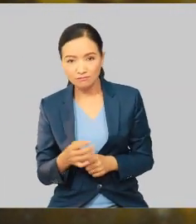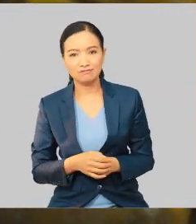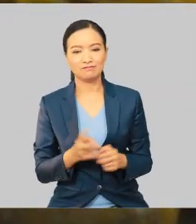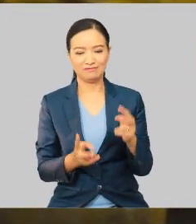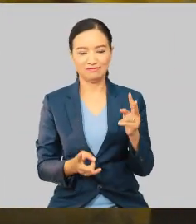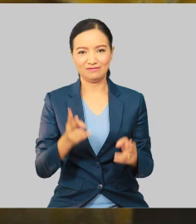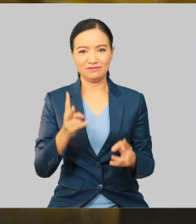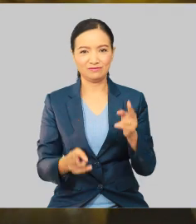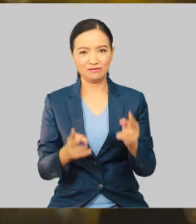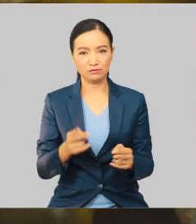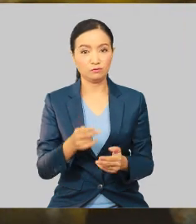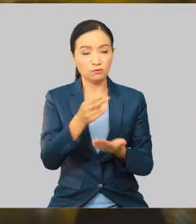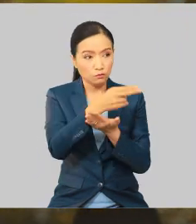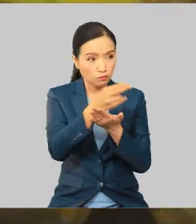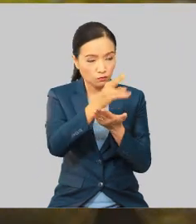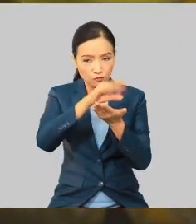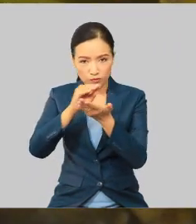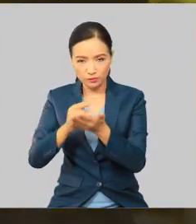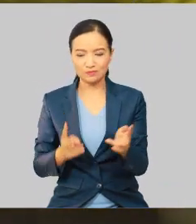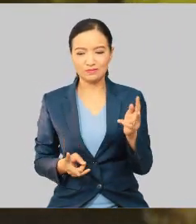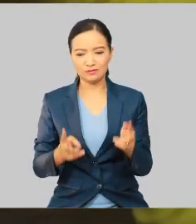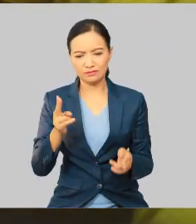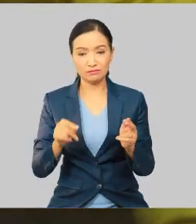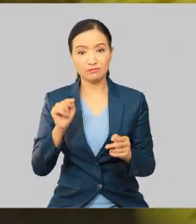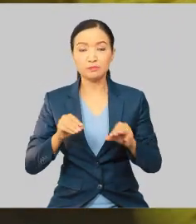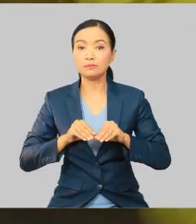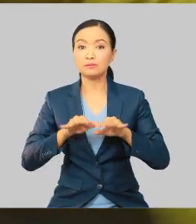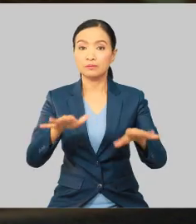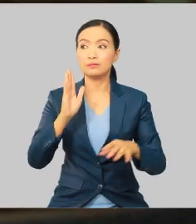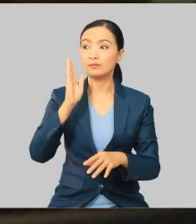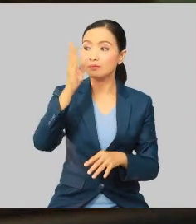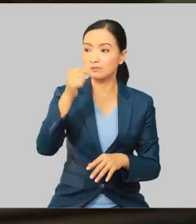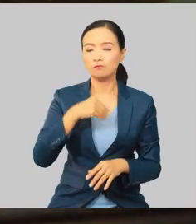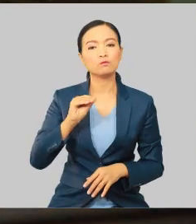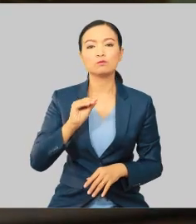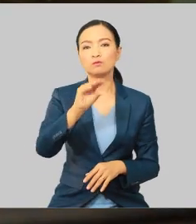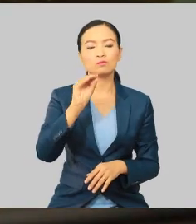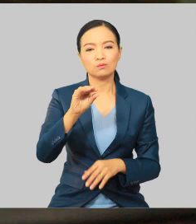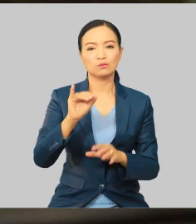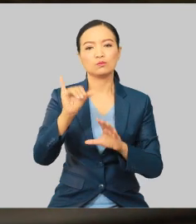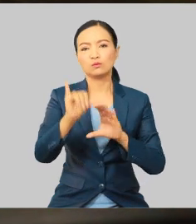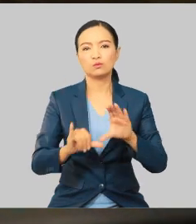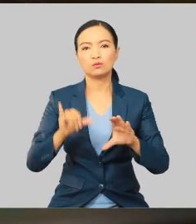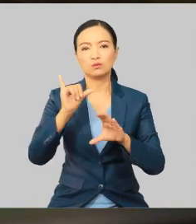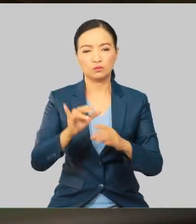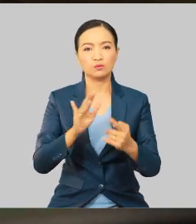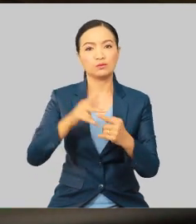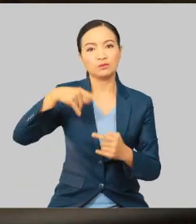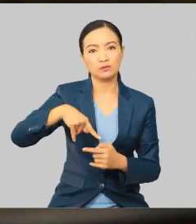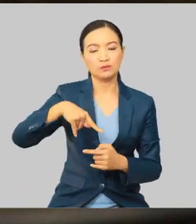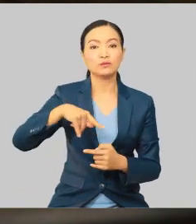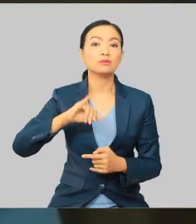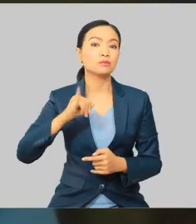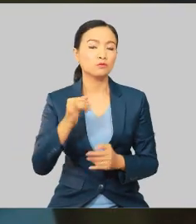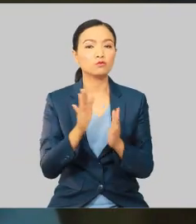ค ่ ะ กำลังตัดต่ออยู ่ใช่ค่ะ วิดีโอนี้จะได้เมื่อไหร่ครับเผยแพร่ จะลงเรื่อยๆใน YouTube แล้วก็เพจ Facebook ที่ทำ